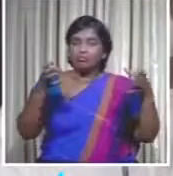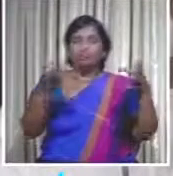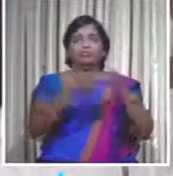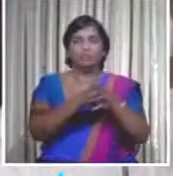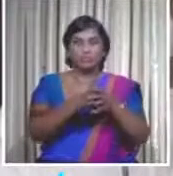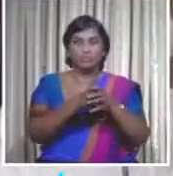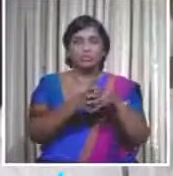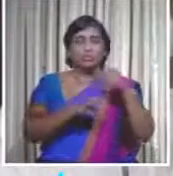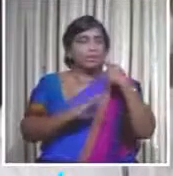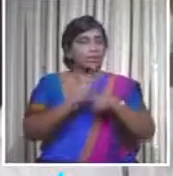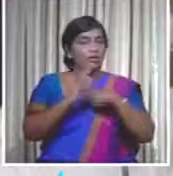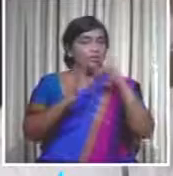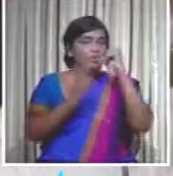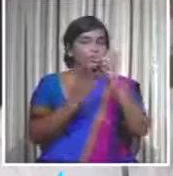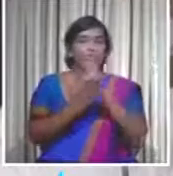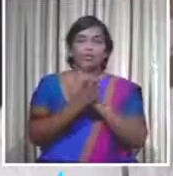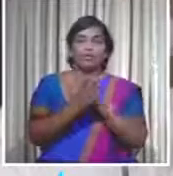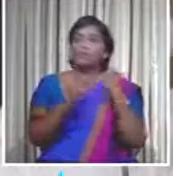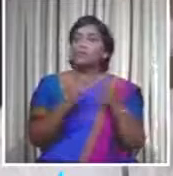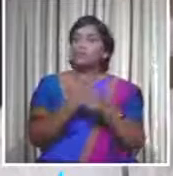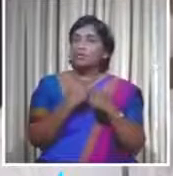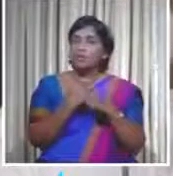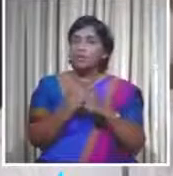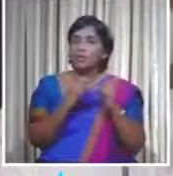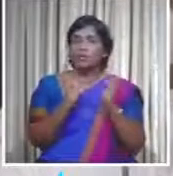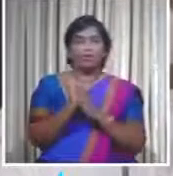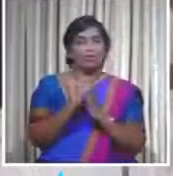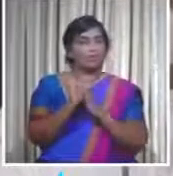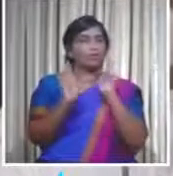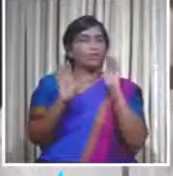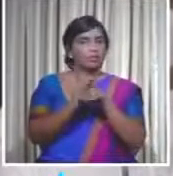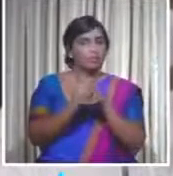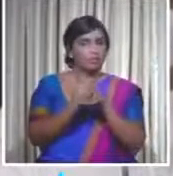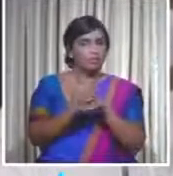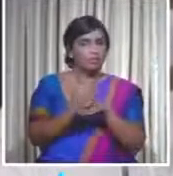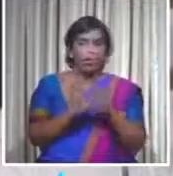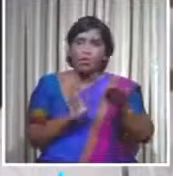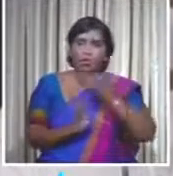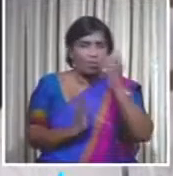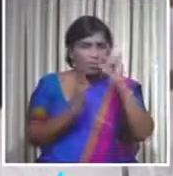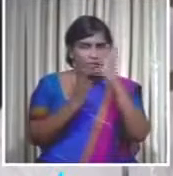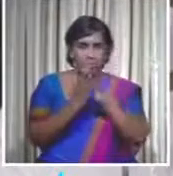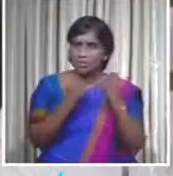කරලා මේ රටේ ව්‍යවස්ථාව හදන්න කමිටුවක් දාලා තියෙනවා. ඉතින් එහෙම පුළුවන් ද